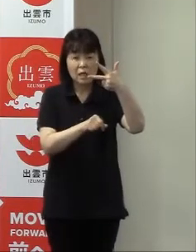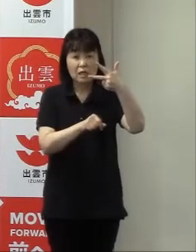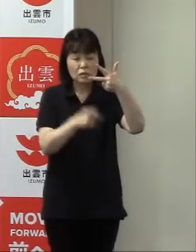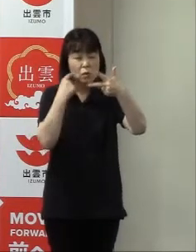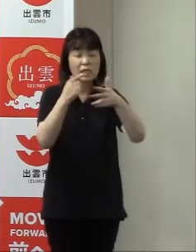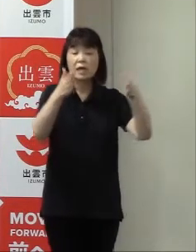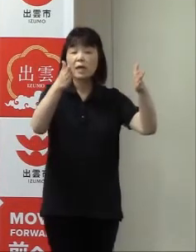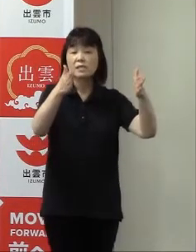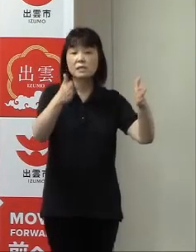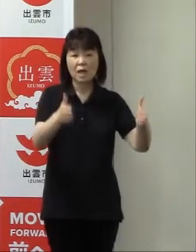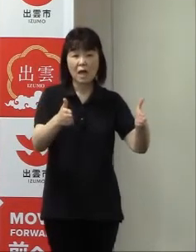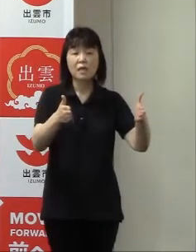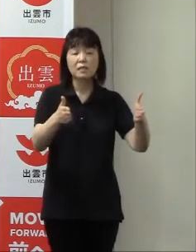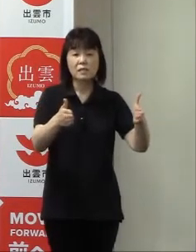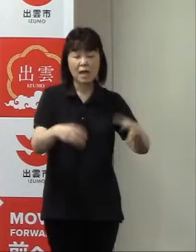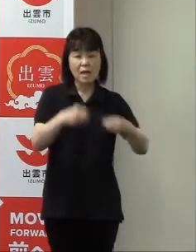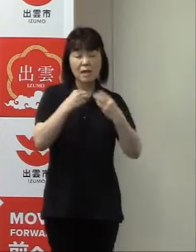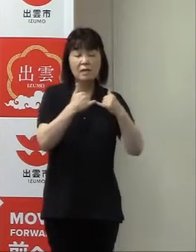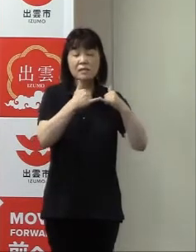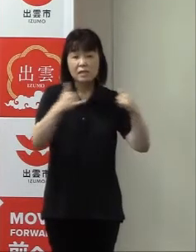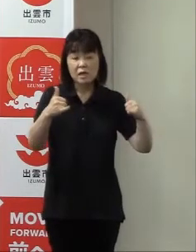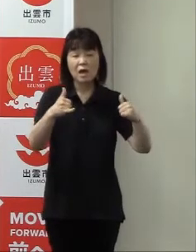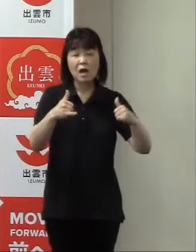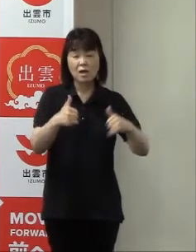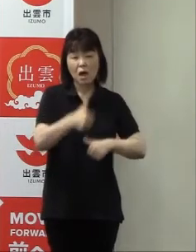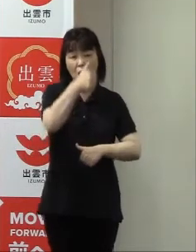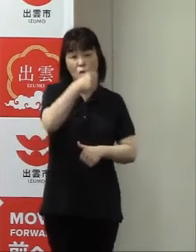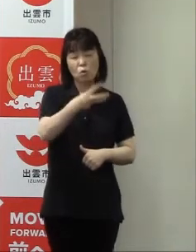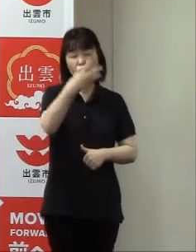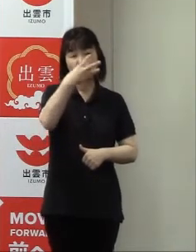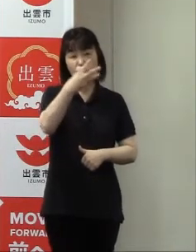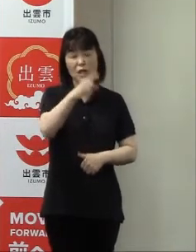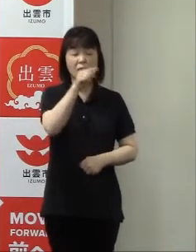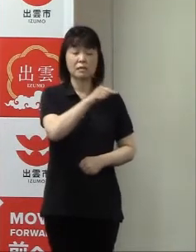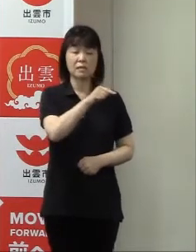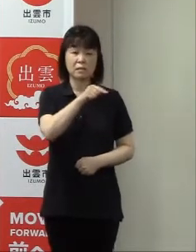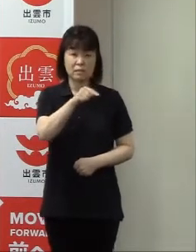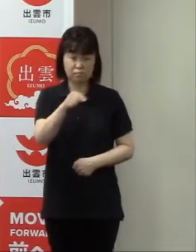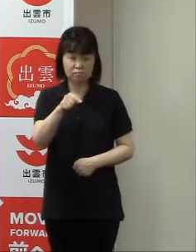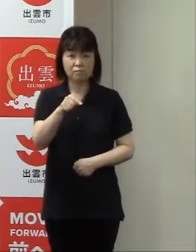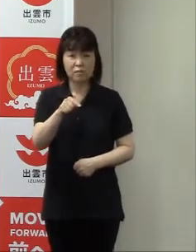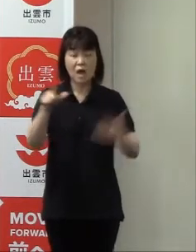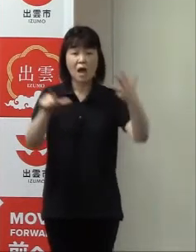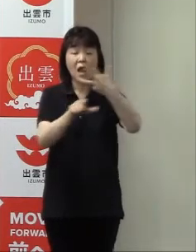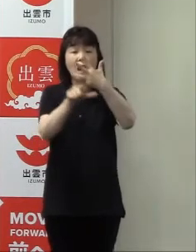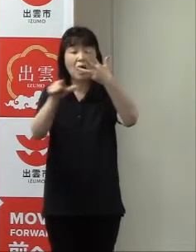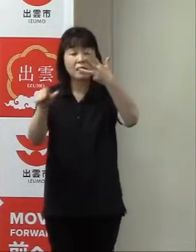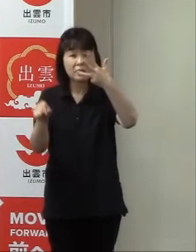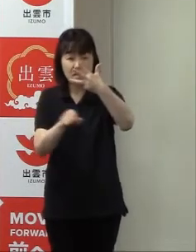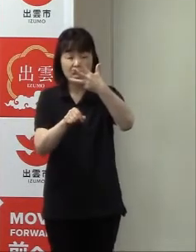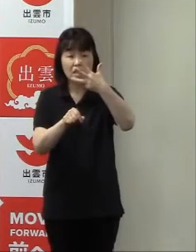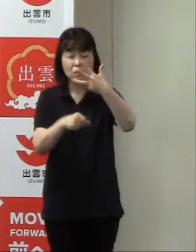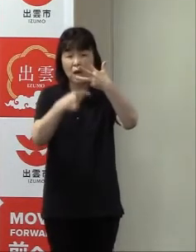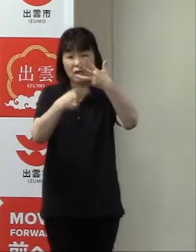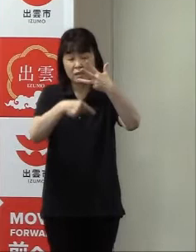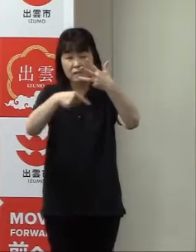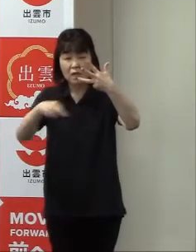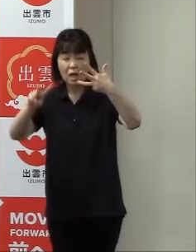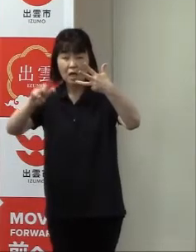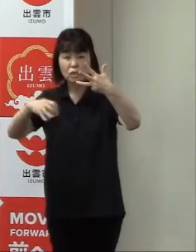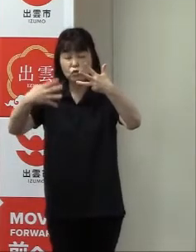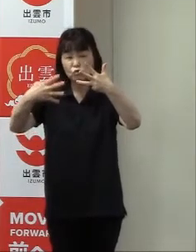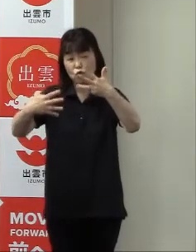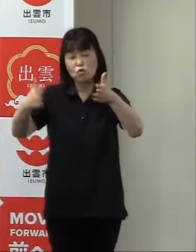で53人の新規感染者が確認され、今月は24日時点